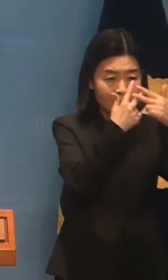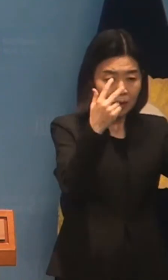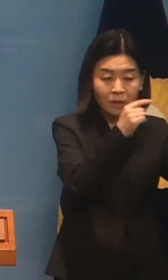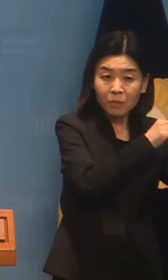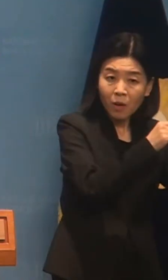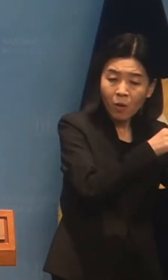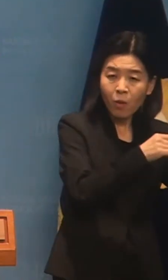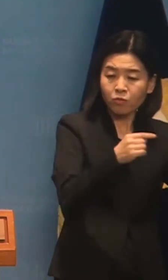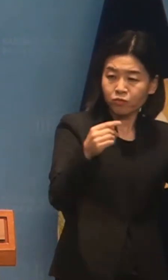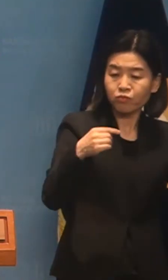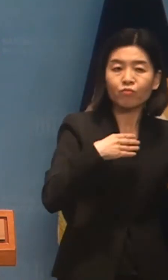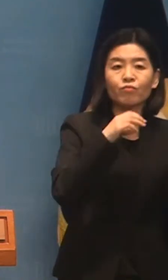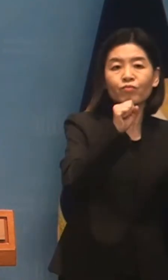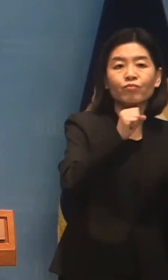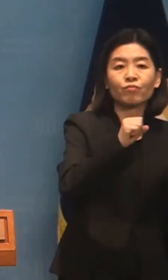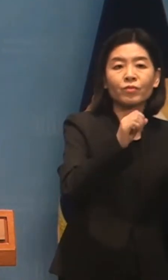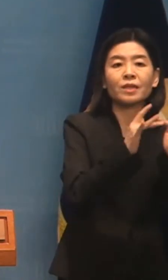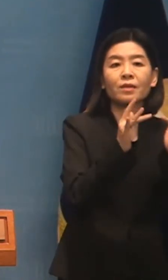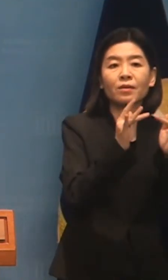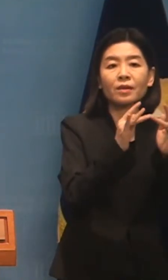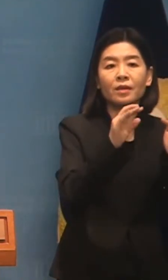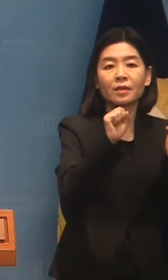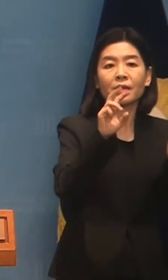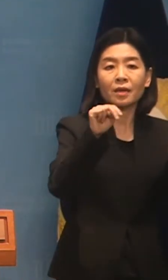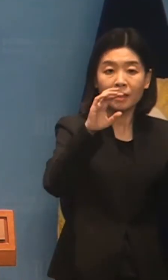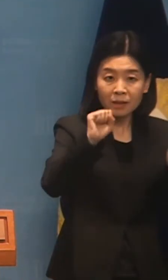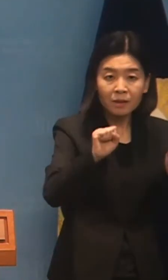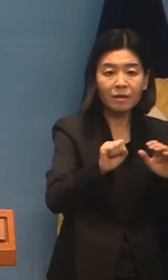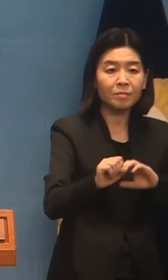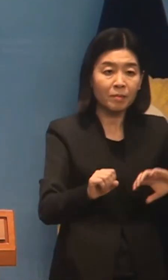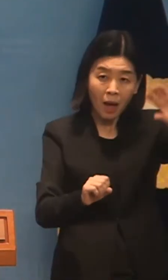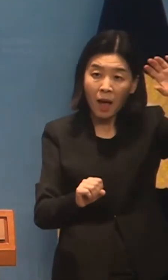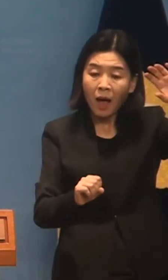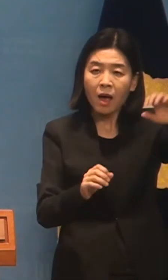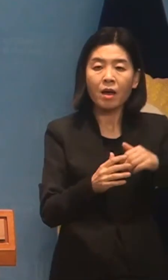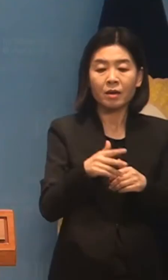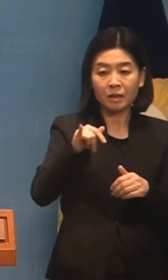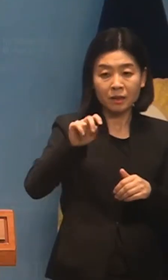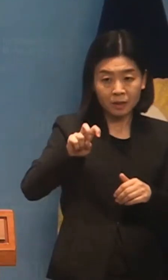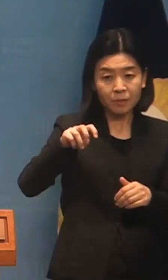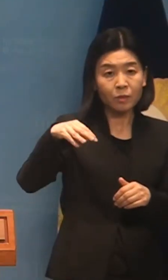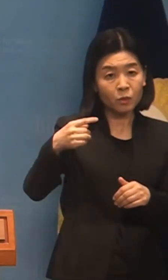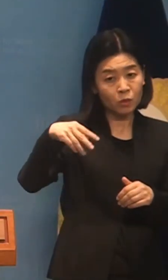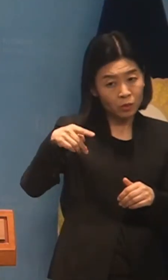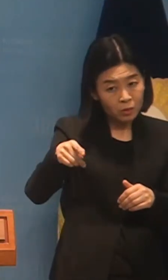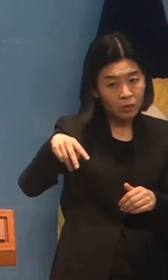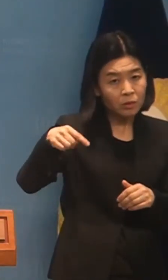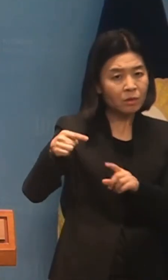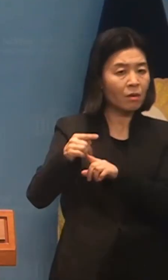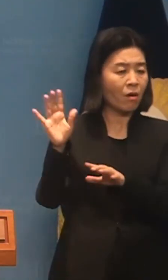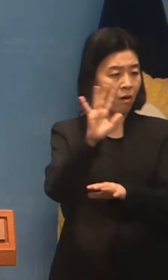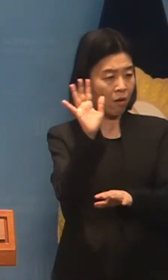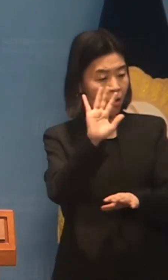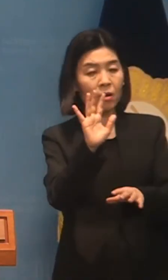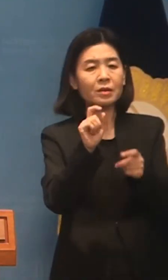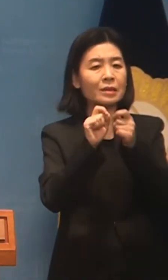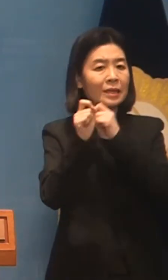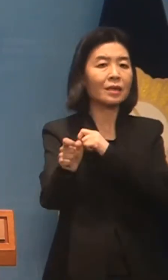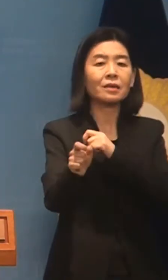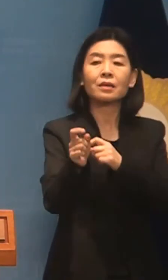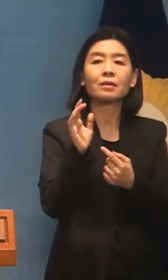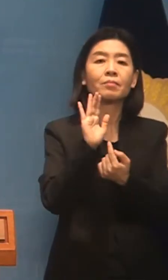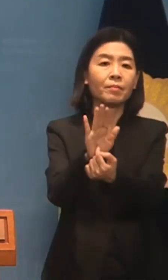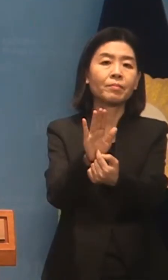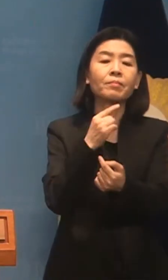후보는 이를 자신의 SNS에 버젓이 올렸습니다. 그러나 짐 로저스는 완전한 사기라고 밝혔다고